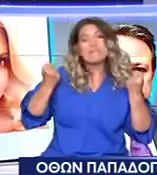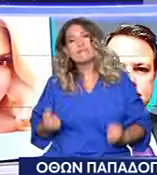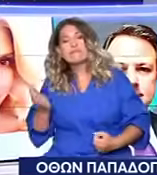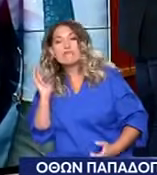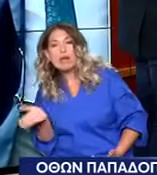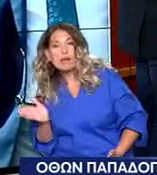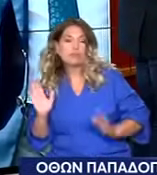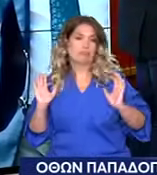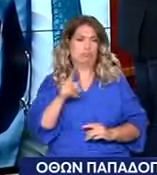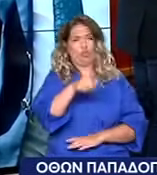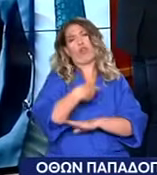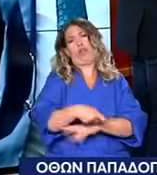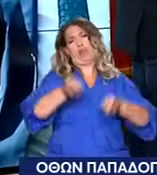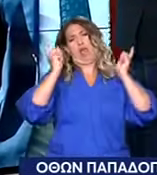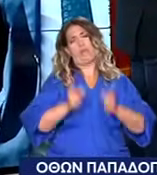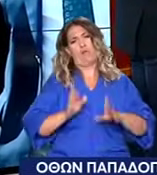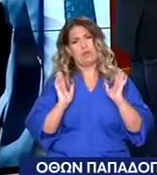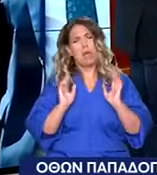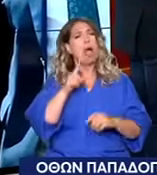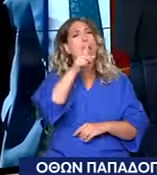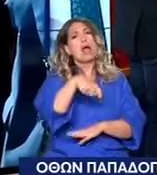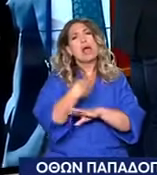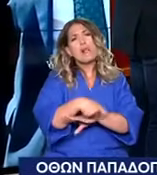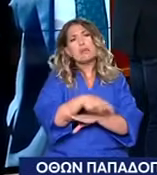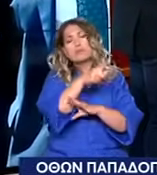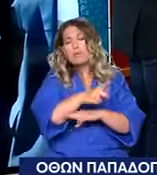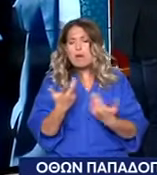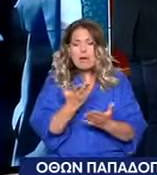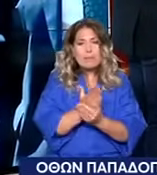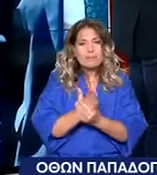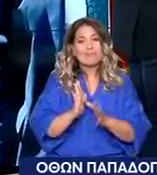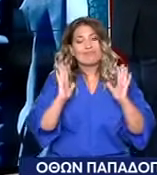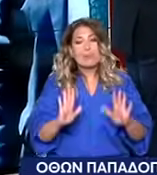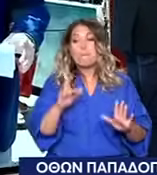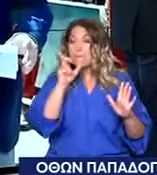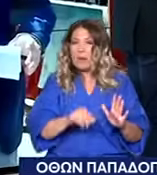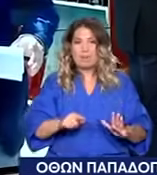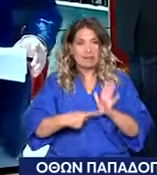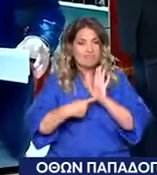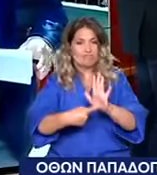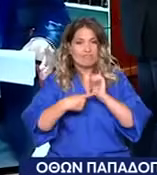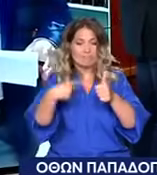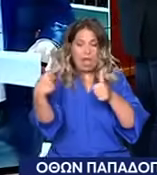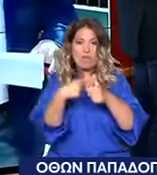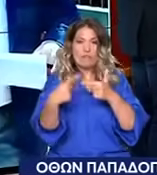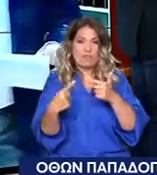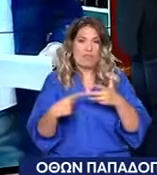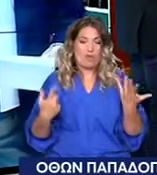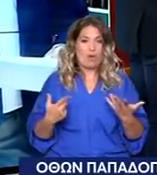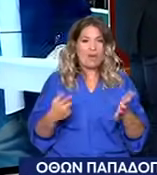κύριε Παπαδόπουλε, που λέτε στα δικαστήρια μπορεί να μεταβληθεί η κατηγορία. Όταν δεν υπάρχει πλήρης εικόνα, και το δικαστήριο δεν είναι εύκολο να